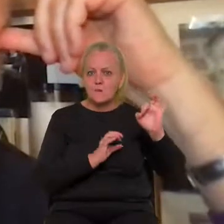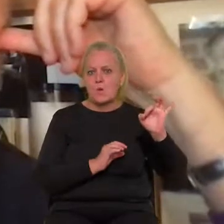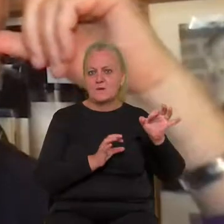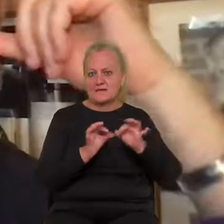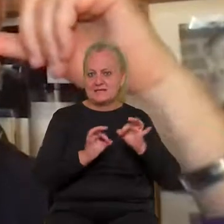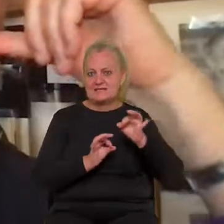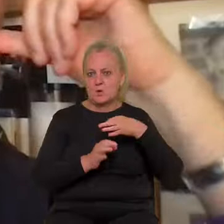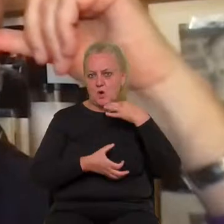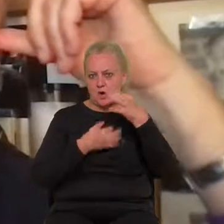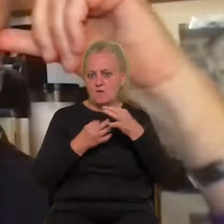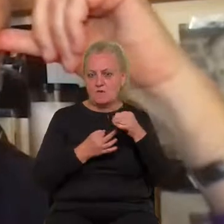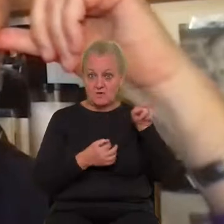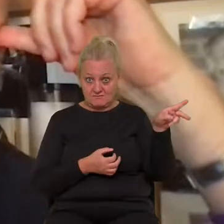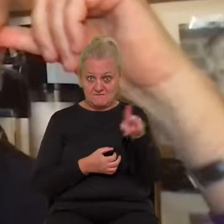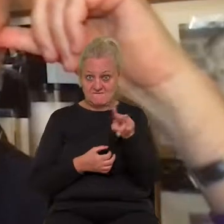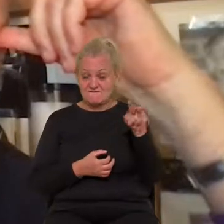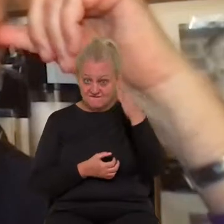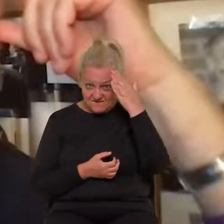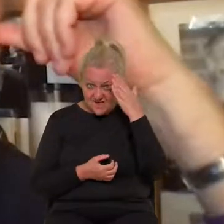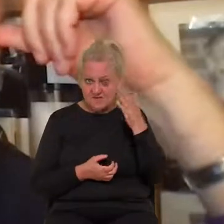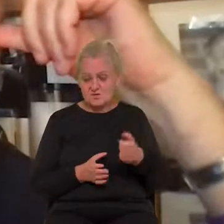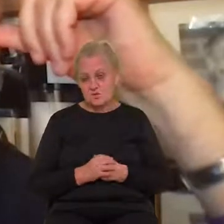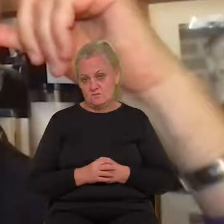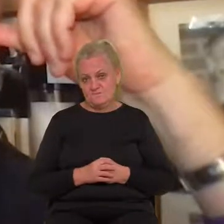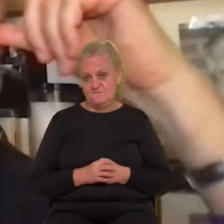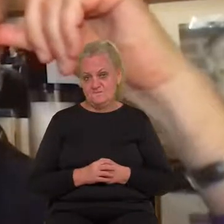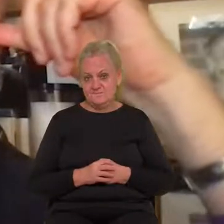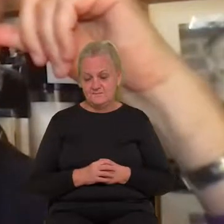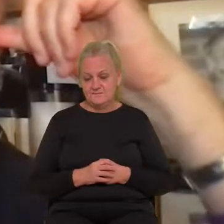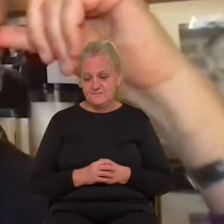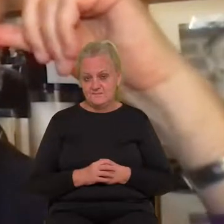oni o tym wiedzą. I